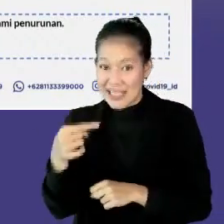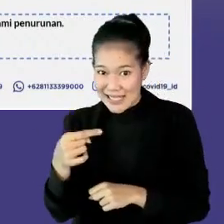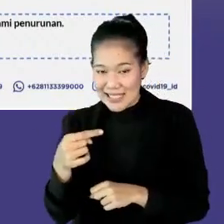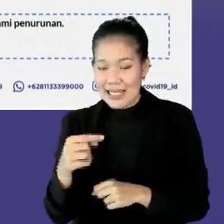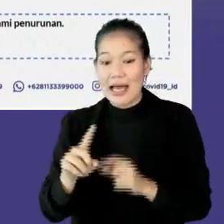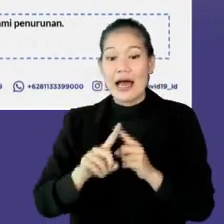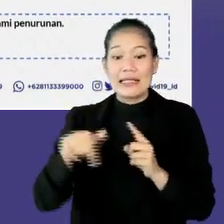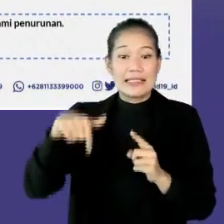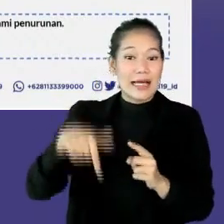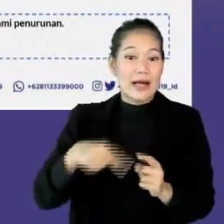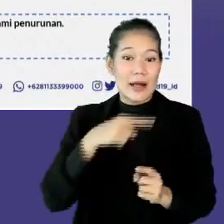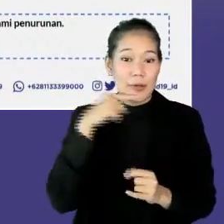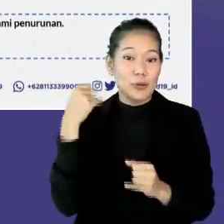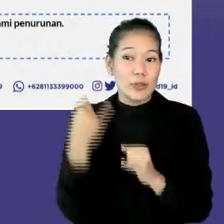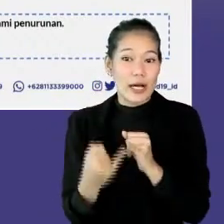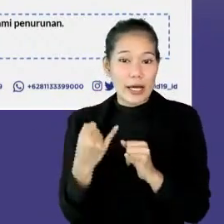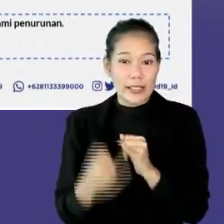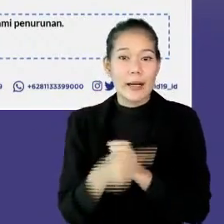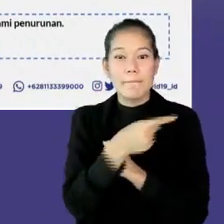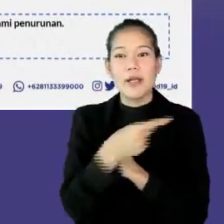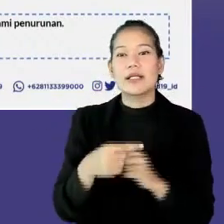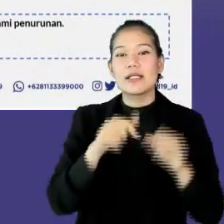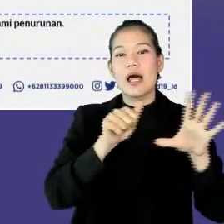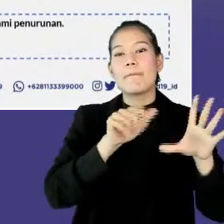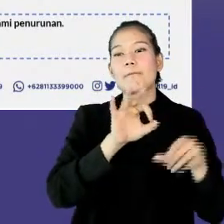ini di pekan terakhir kita mampu menurunkan minus